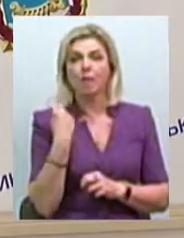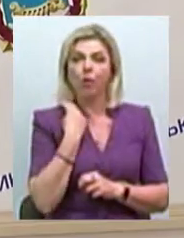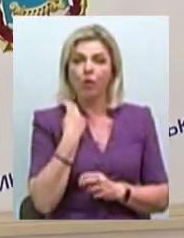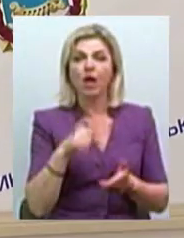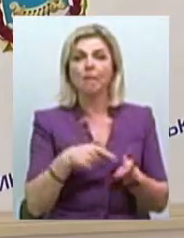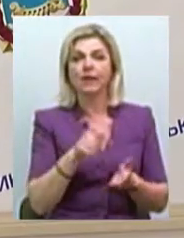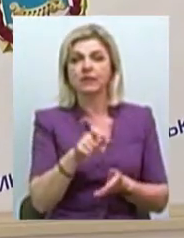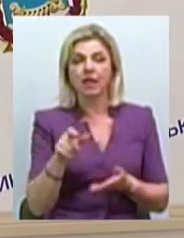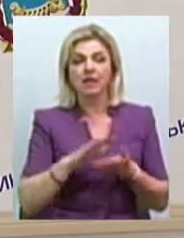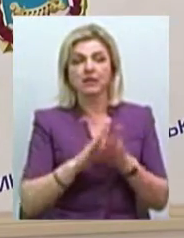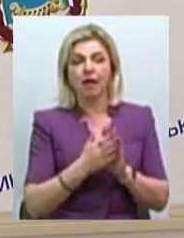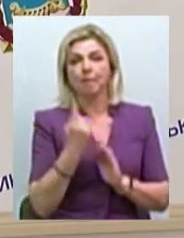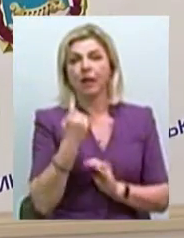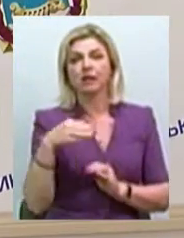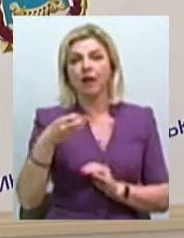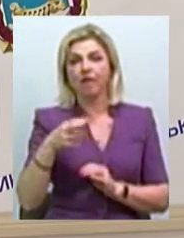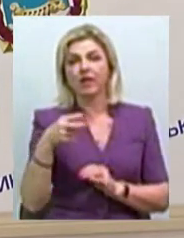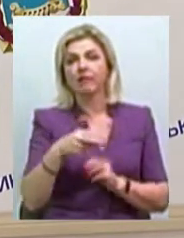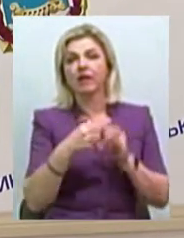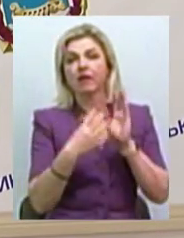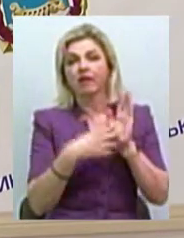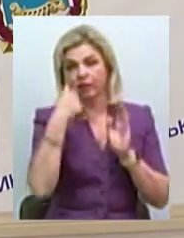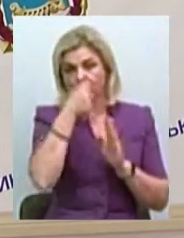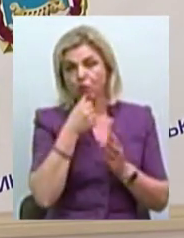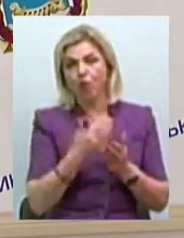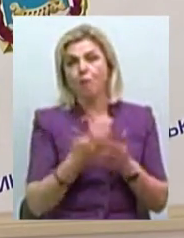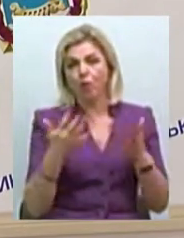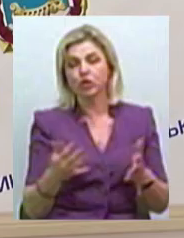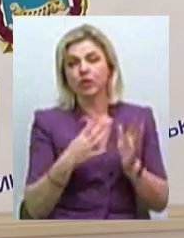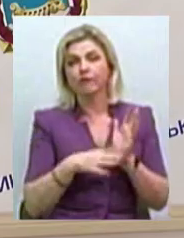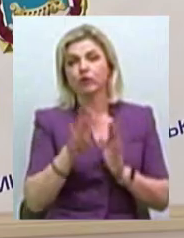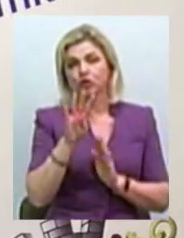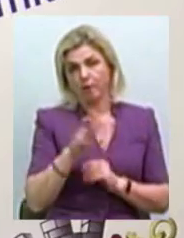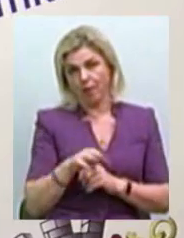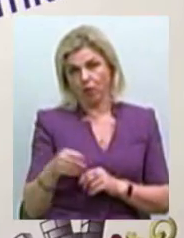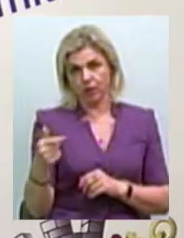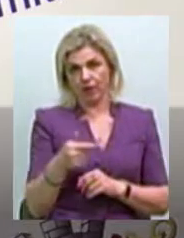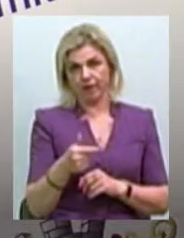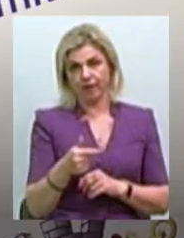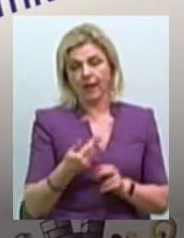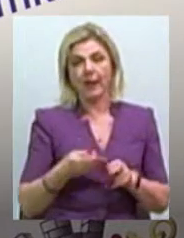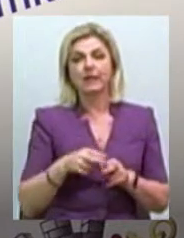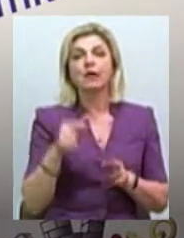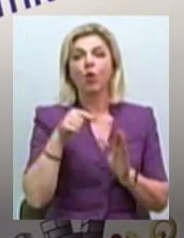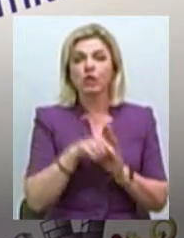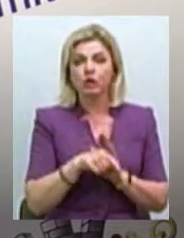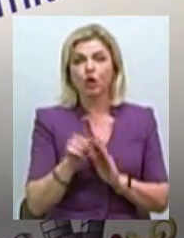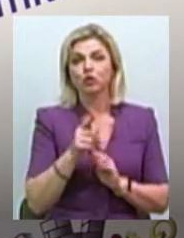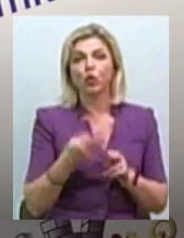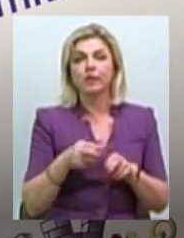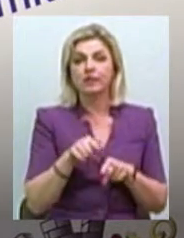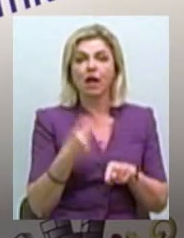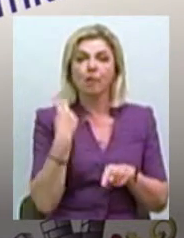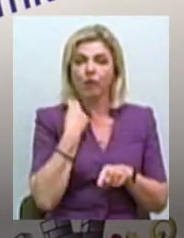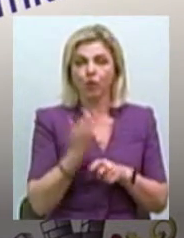містян станом на 1 травня 2019 року – понад 94 мільйони гривень. Це означає, що ця заборгованість є